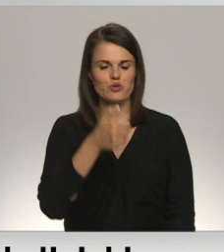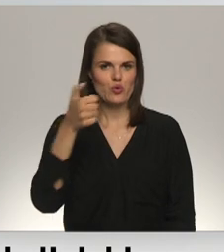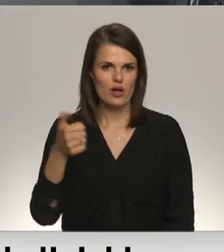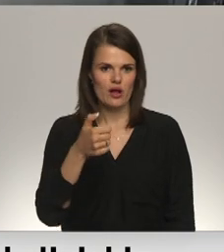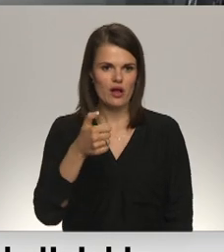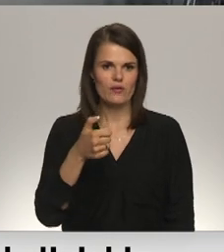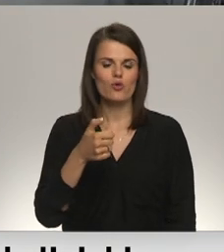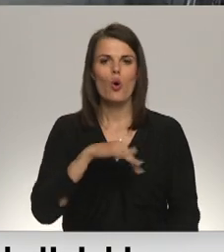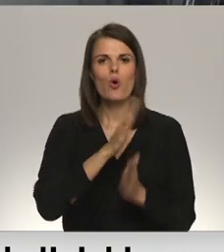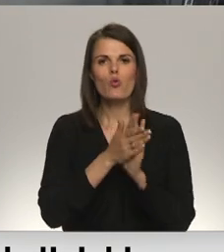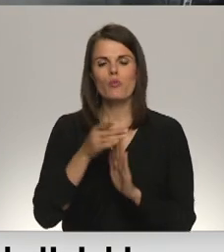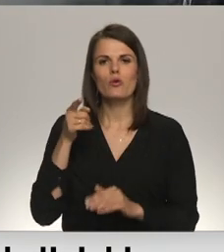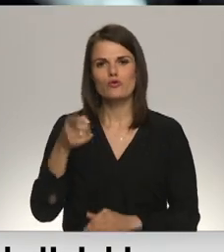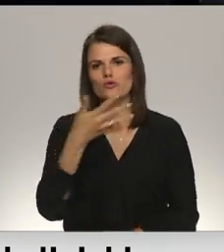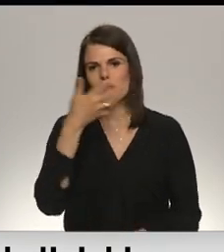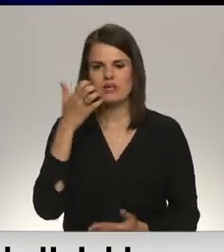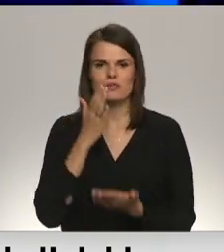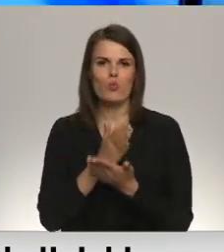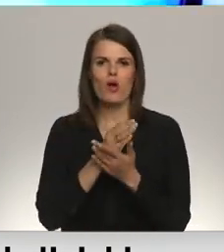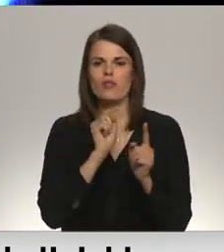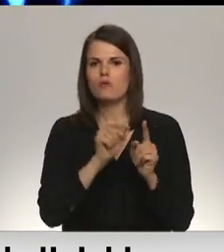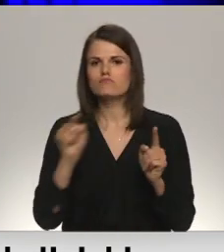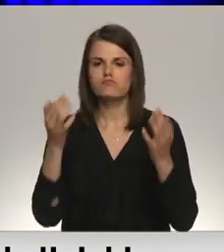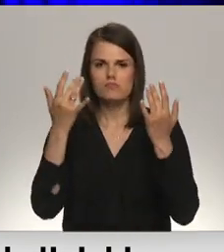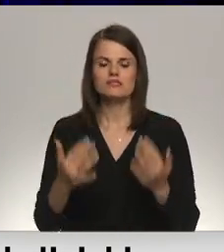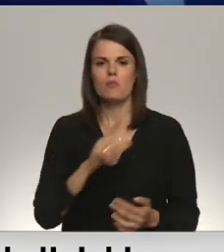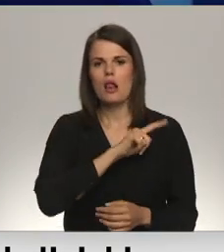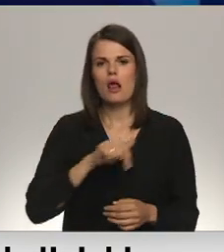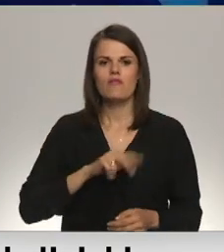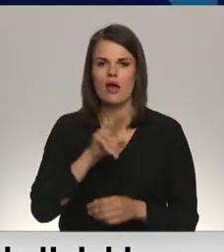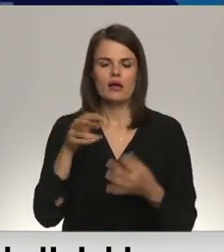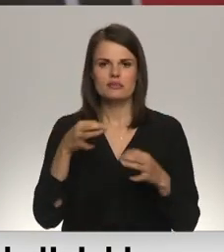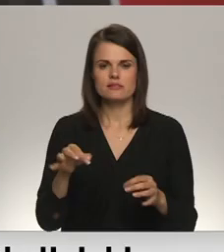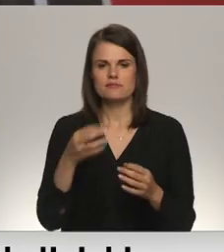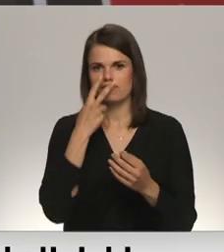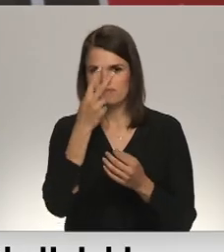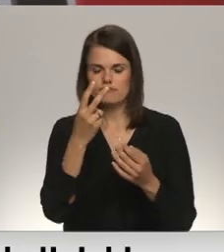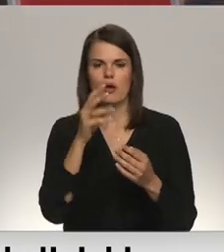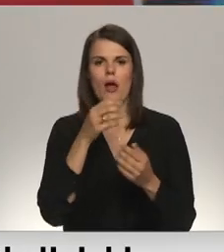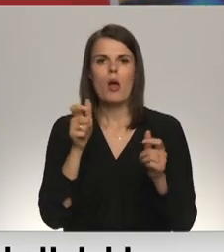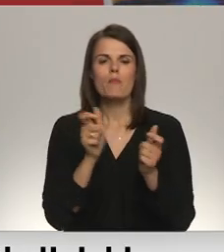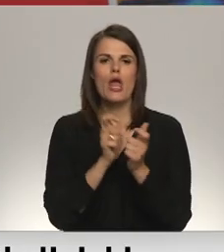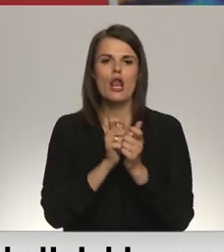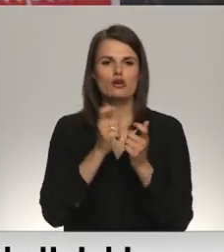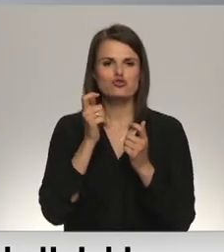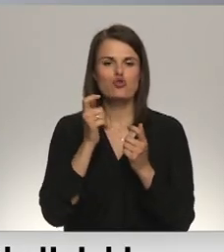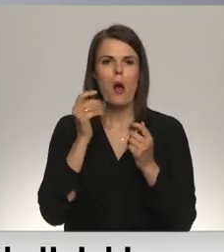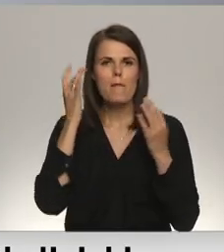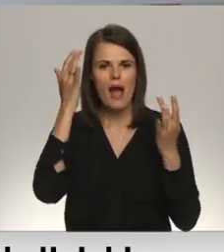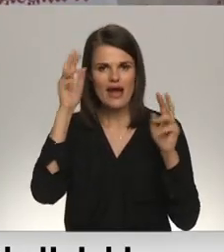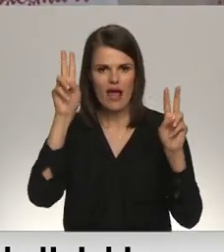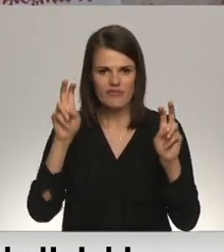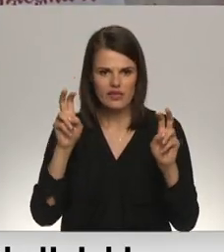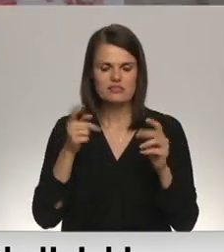Gadu. Kopumā no 1500 notiekošiem pasākumiem Latvijā, kas pieejami biļešu paradīzes kasas piedāvājumā, atcelta